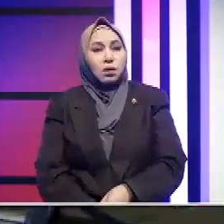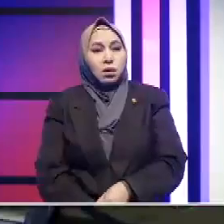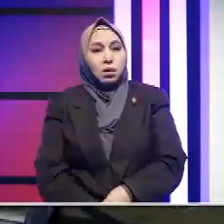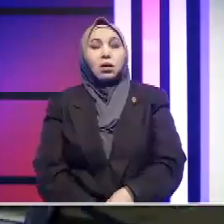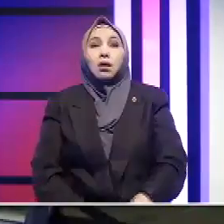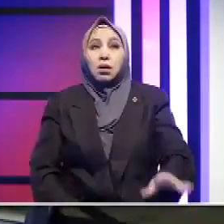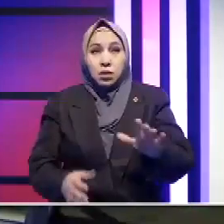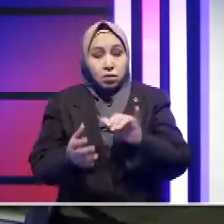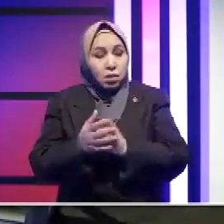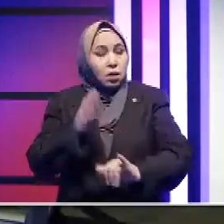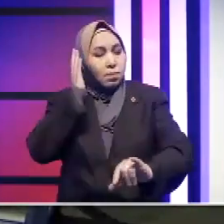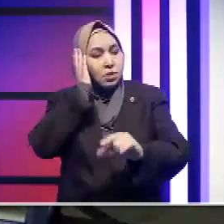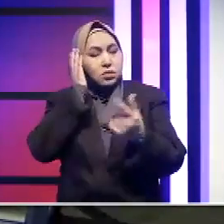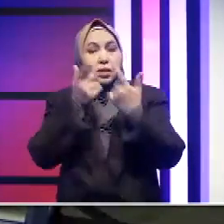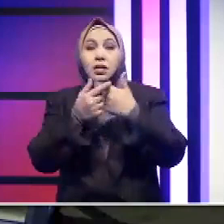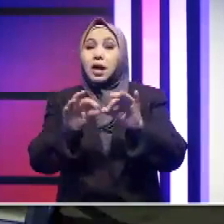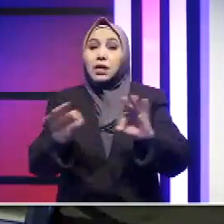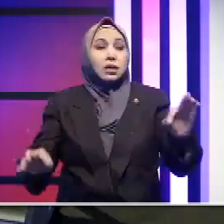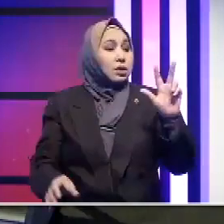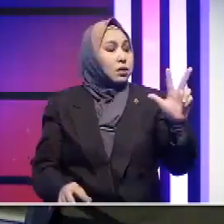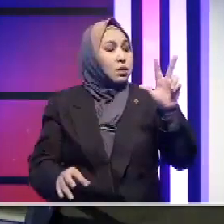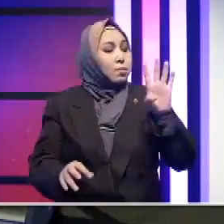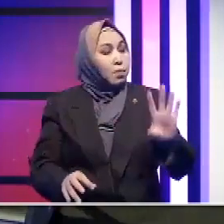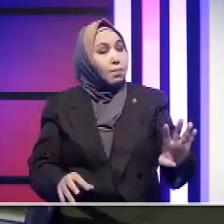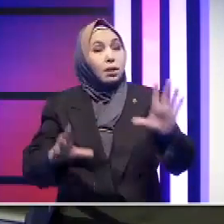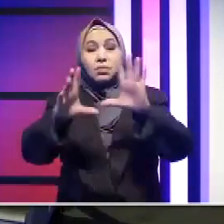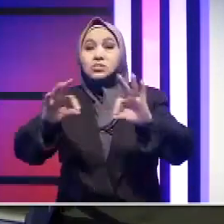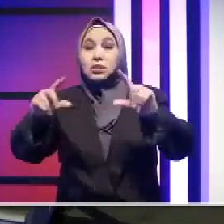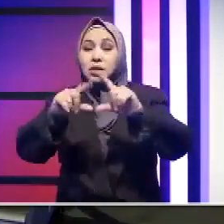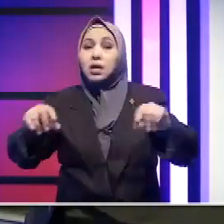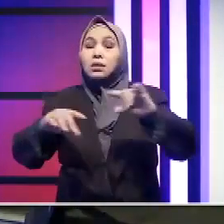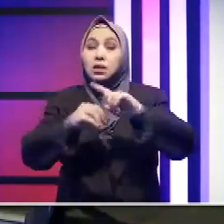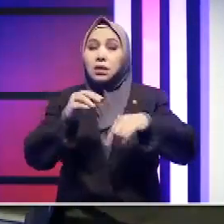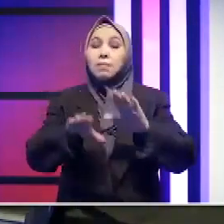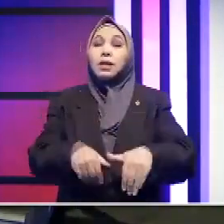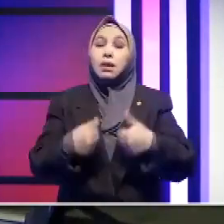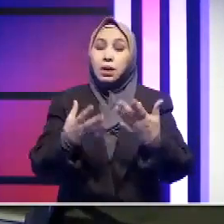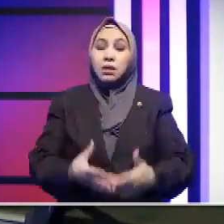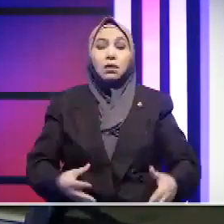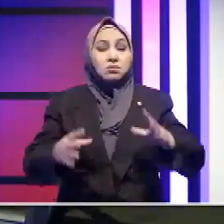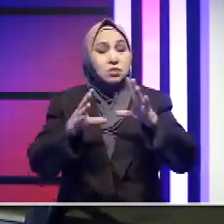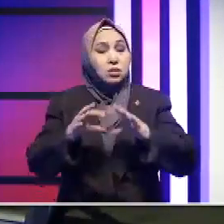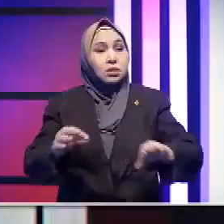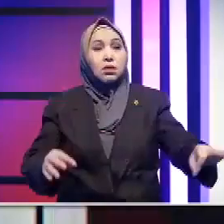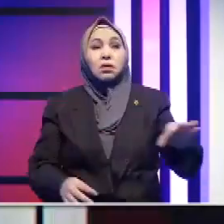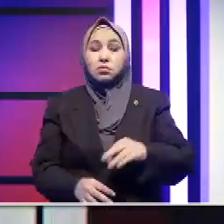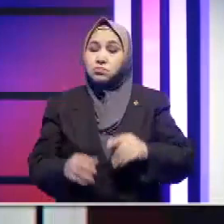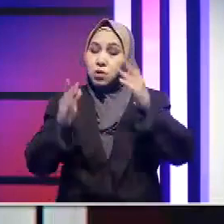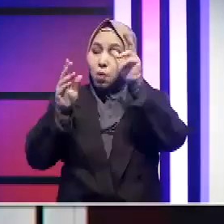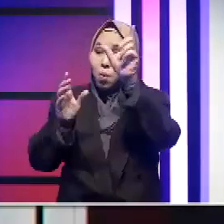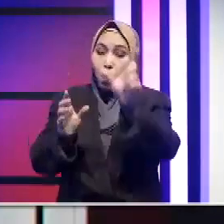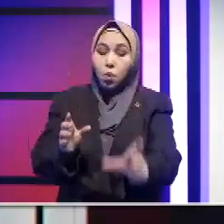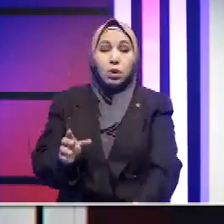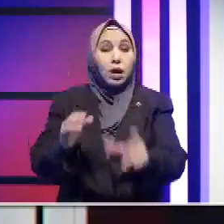sekelompok mp3bacaan daripada yang ke-34 yang menceritakan tentang bagaimana peristiwa rojul Mukmin seorang